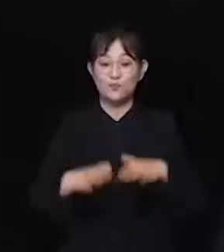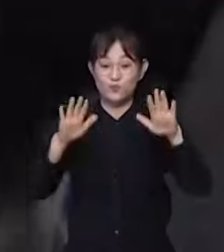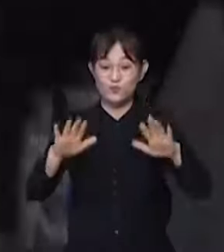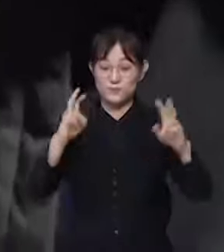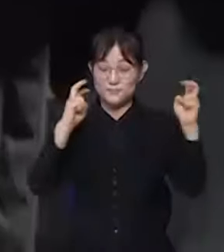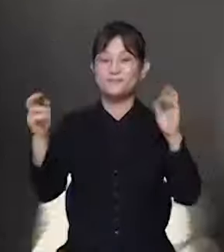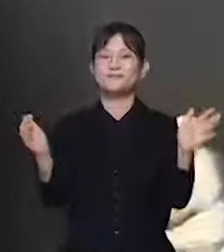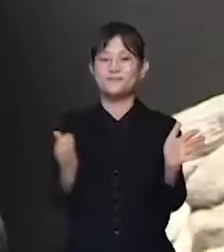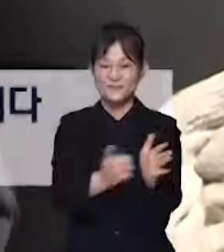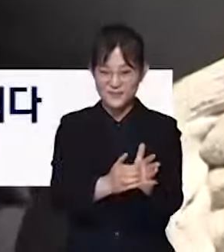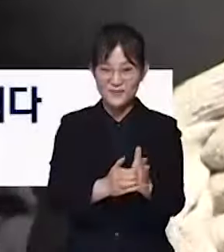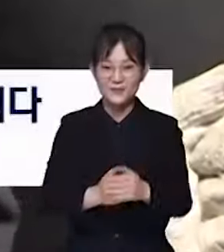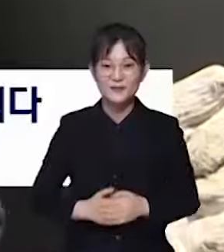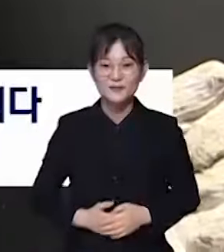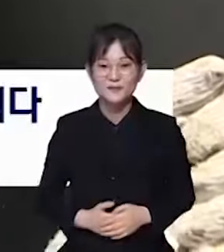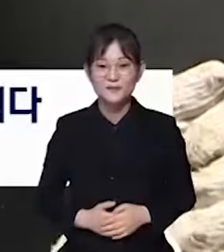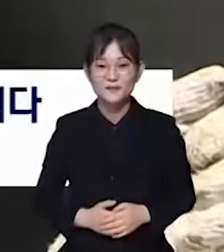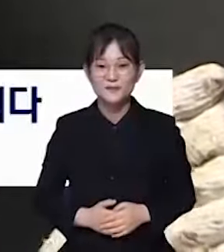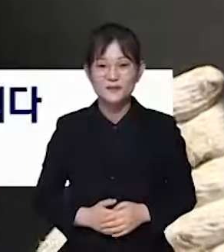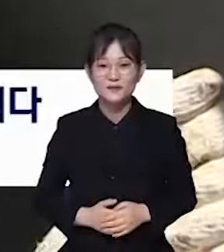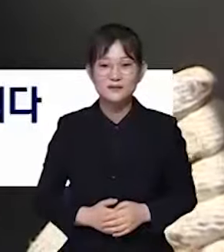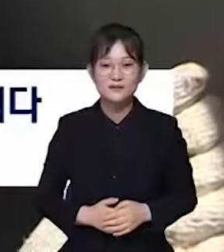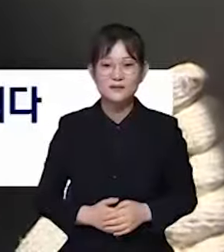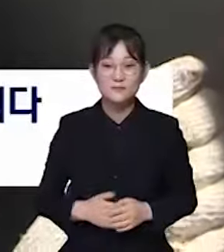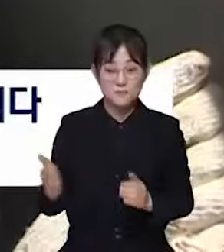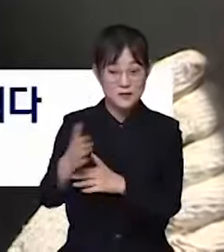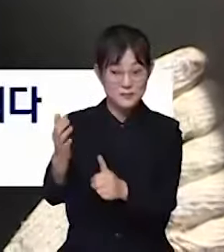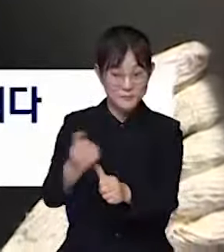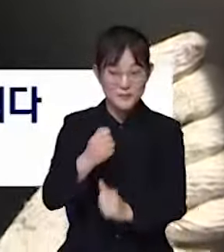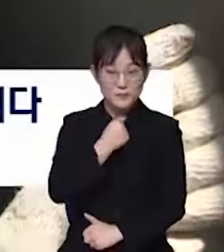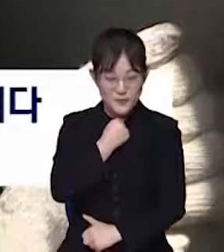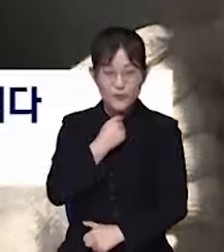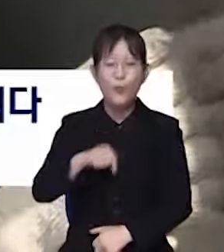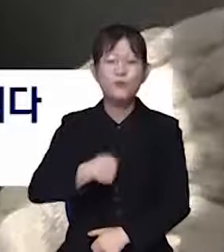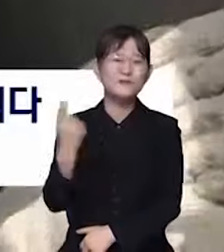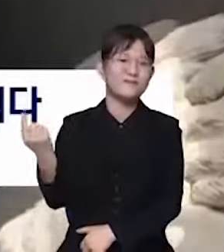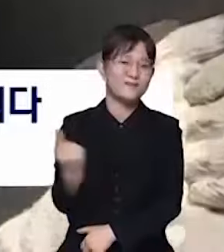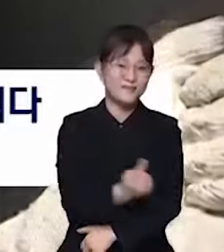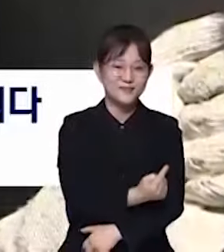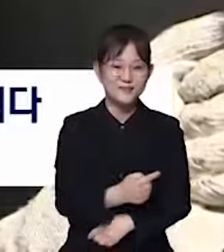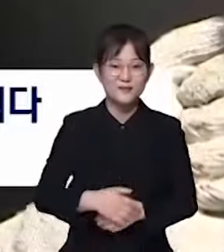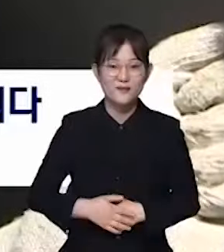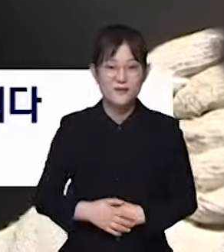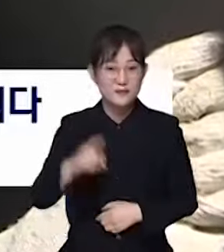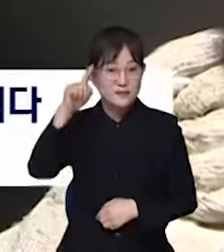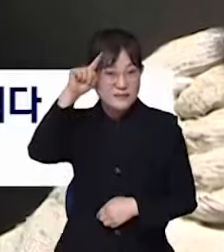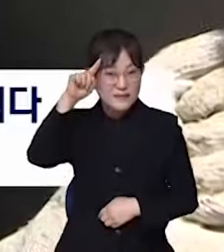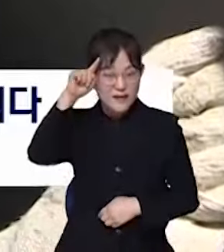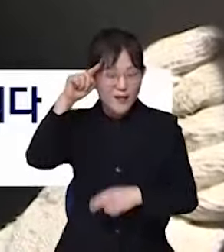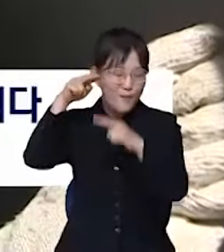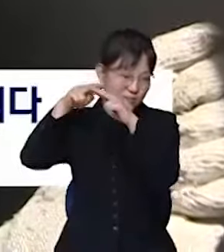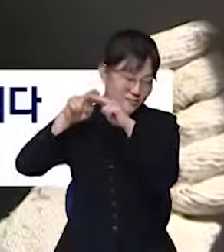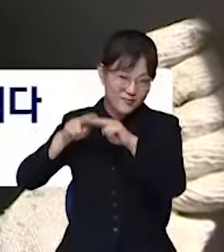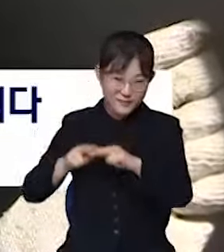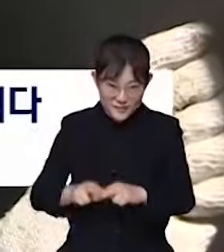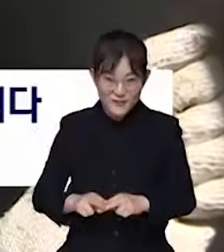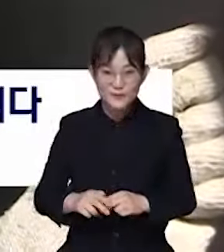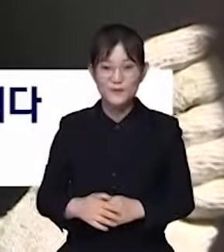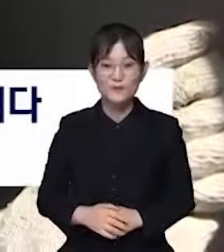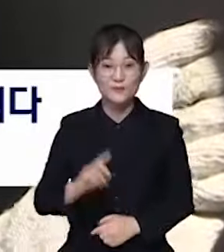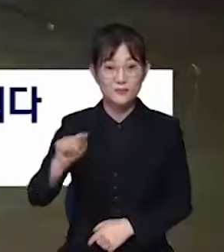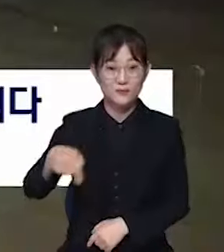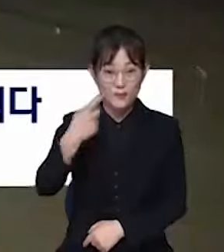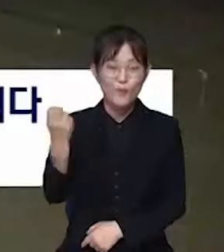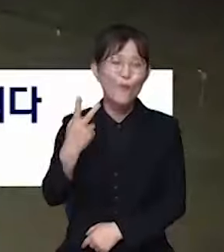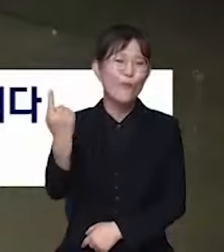회사 끝나고 한번 갈치 낚시 혼자 가고 싶어가지고 광주에서 나왔습니다. 좀 스트레스가 많이 풀리고요. 한번 나중에